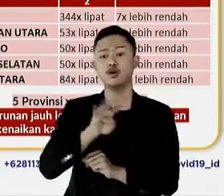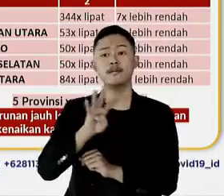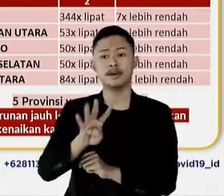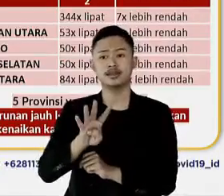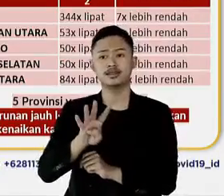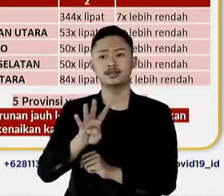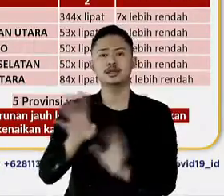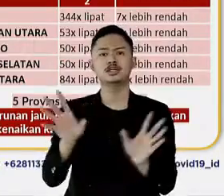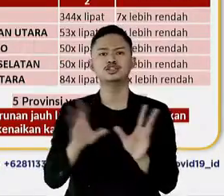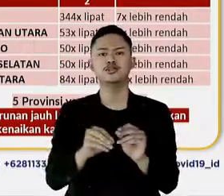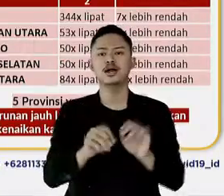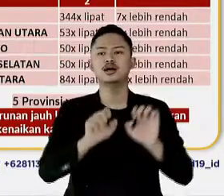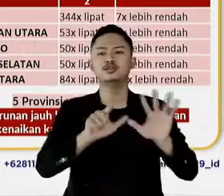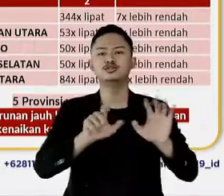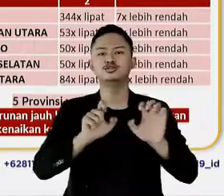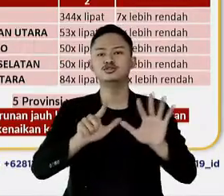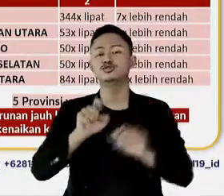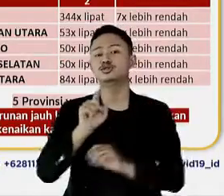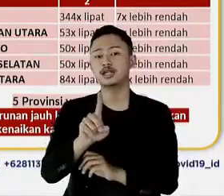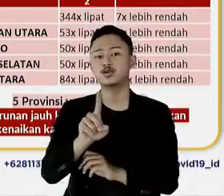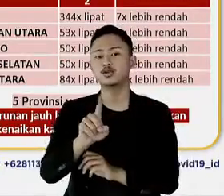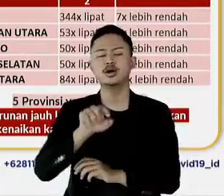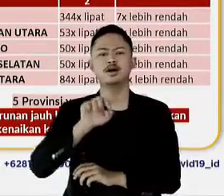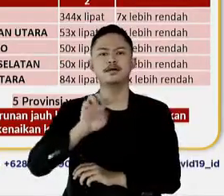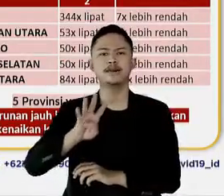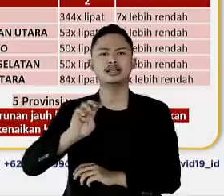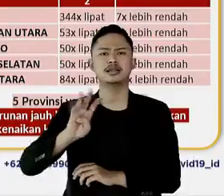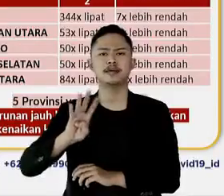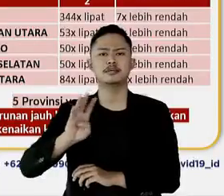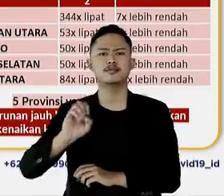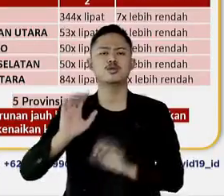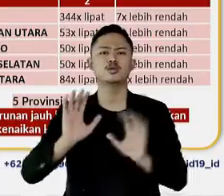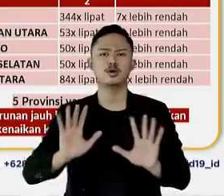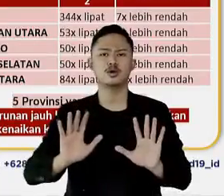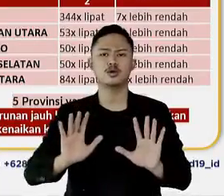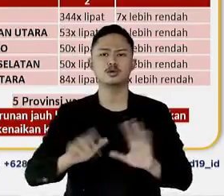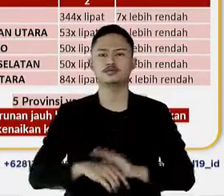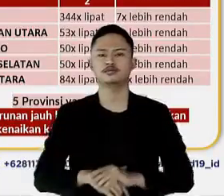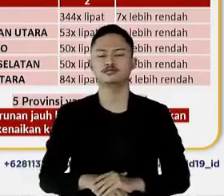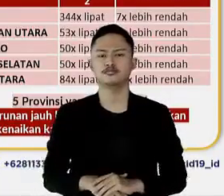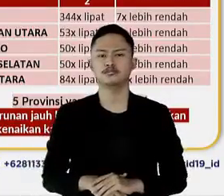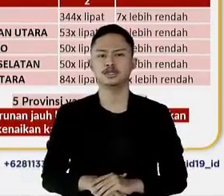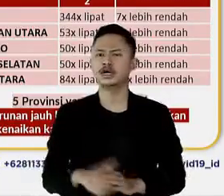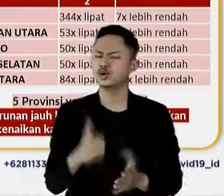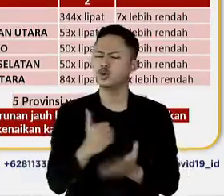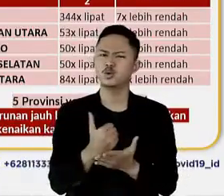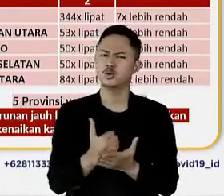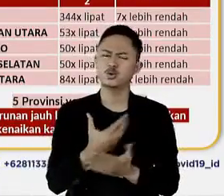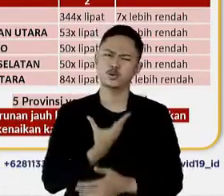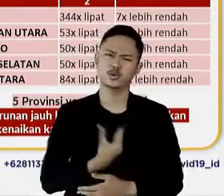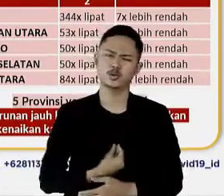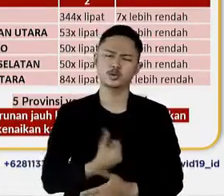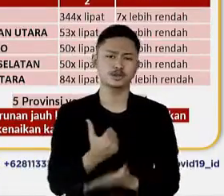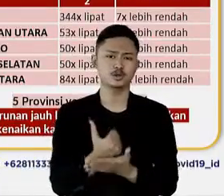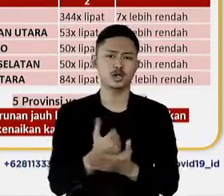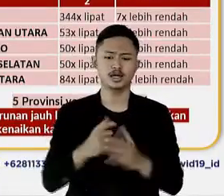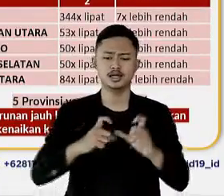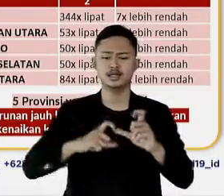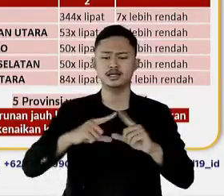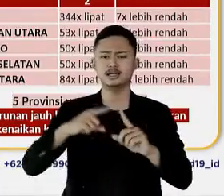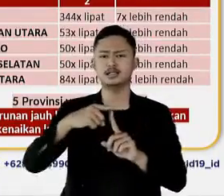1440 kegiatan hal ini tentunya sangat disayangkan karena justru tugas Satgas box posko